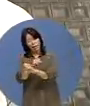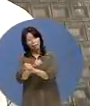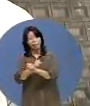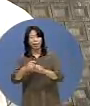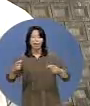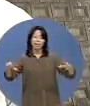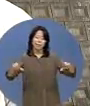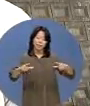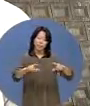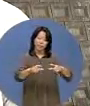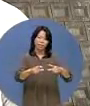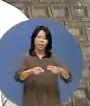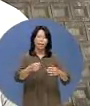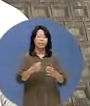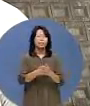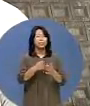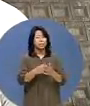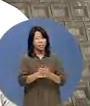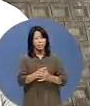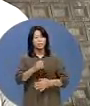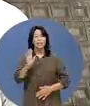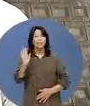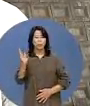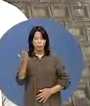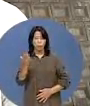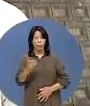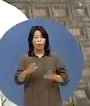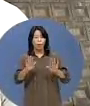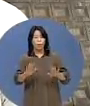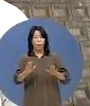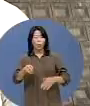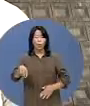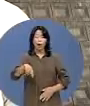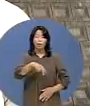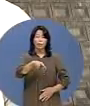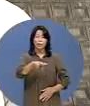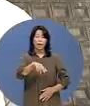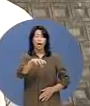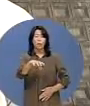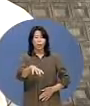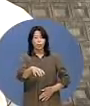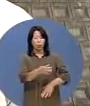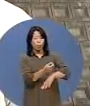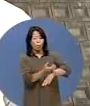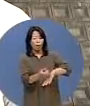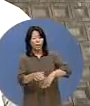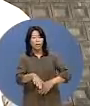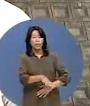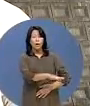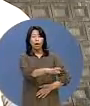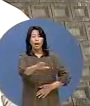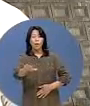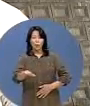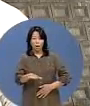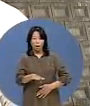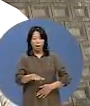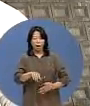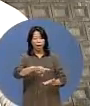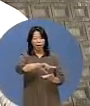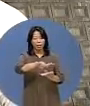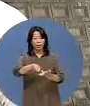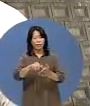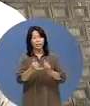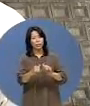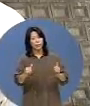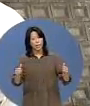消した森さんもねたくさんあるけれども、今日回った萩原なんかはやはり非常に土地の人